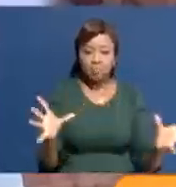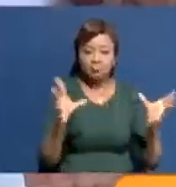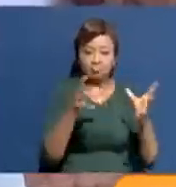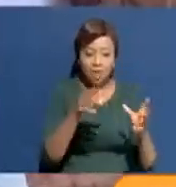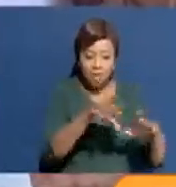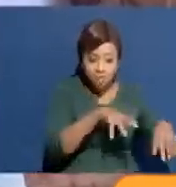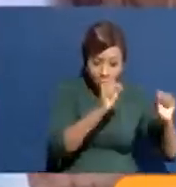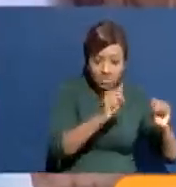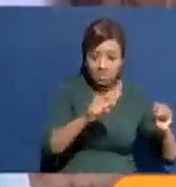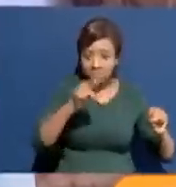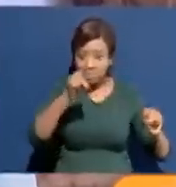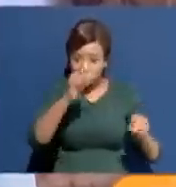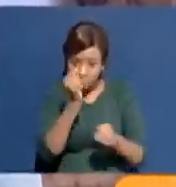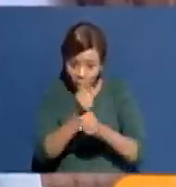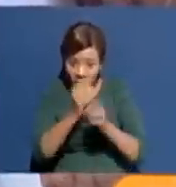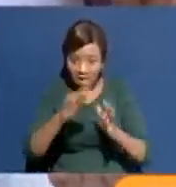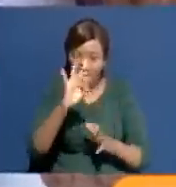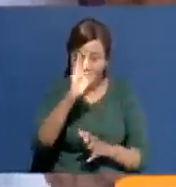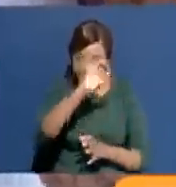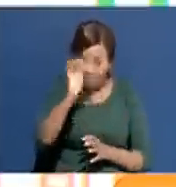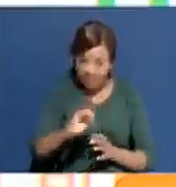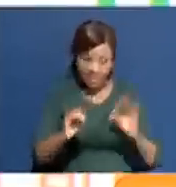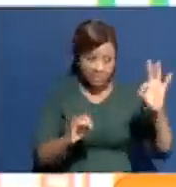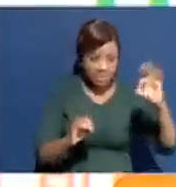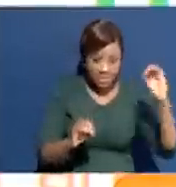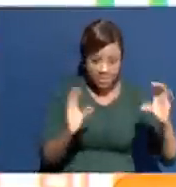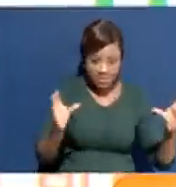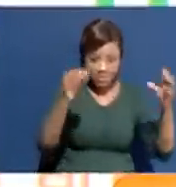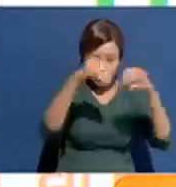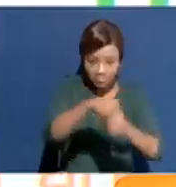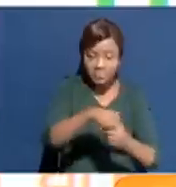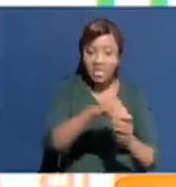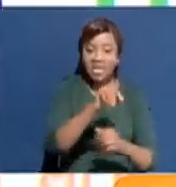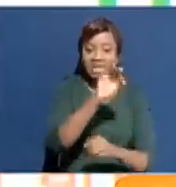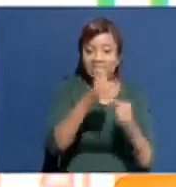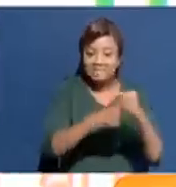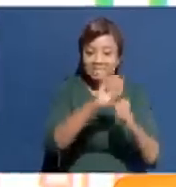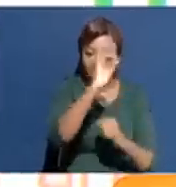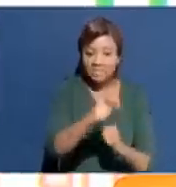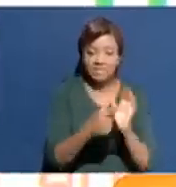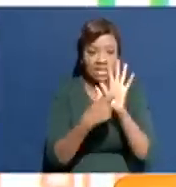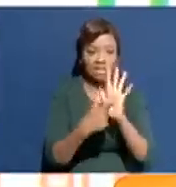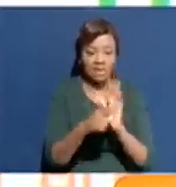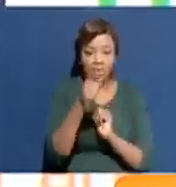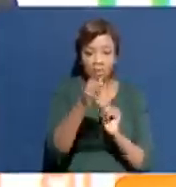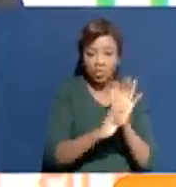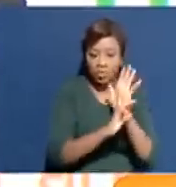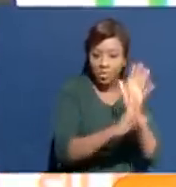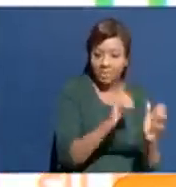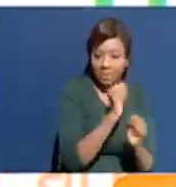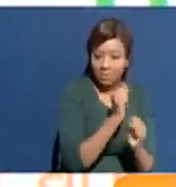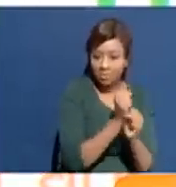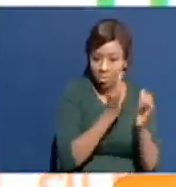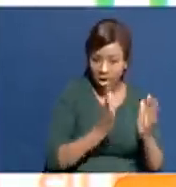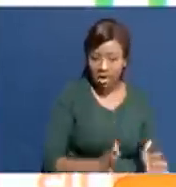ya mishahara. Kama wewe ni mtu ambaye unawakilisha wafanyikazi